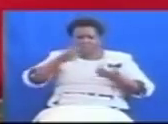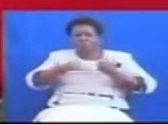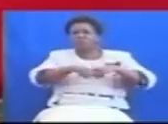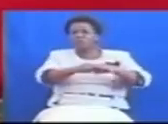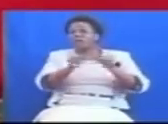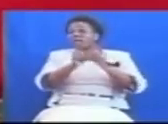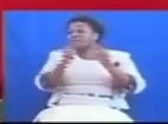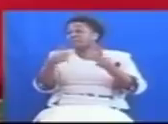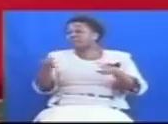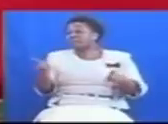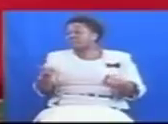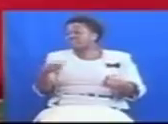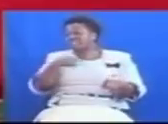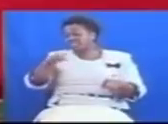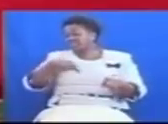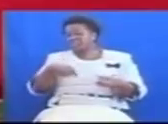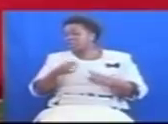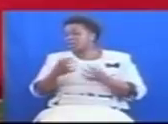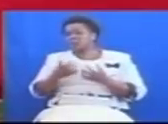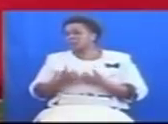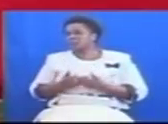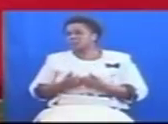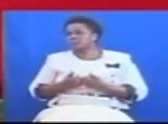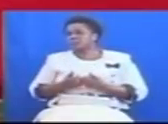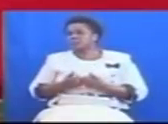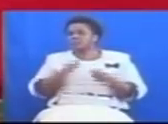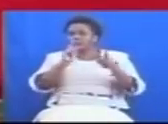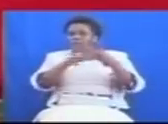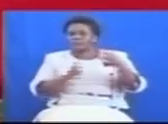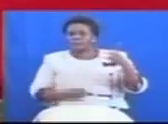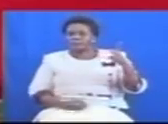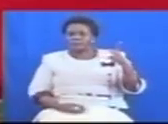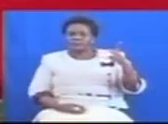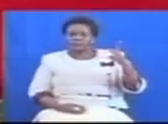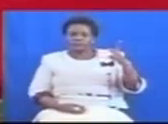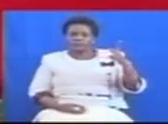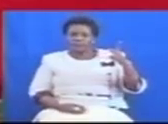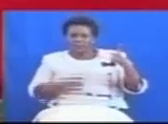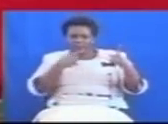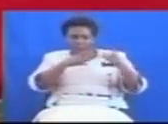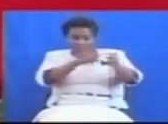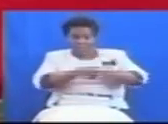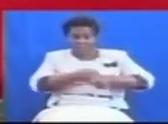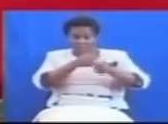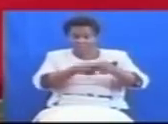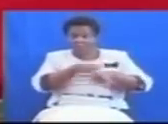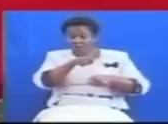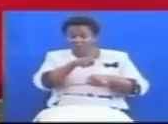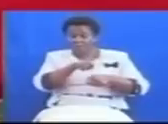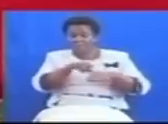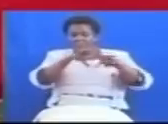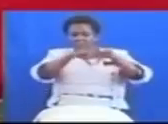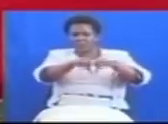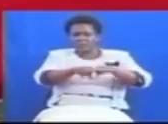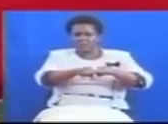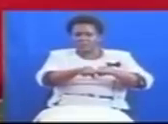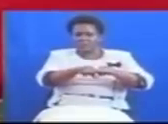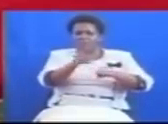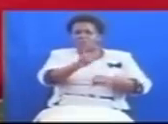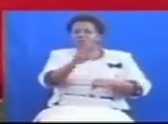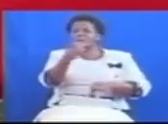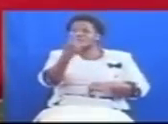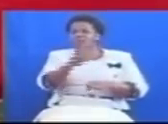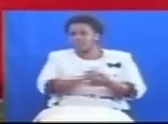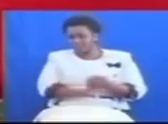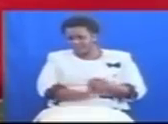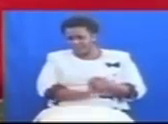tatizo. Swali lake la pili anaongelea kwamba shamba lile linaingia katika halmashauri mbili. Nadhani